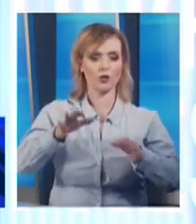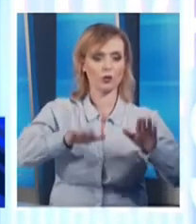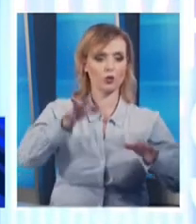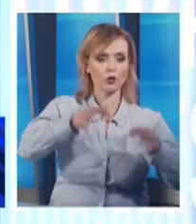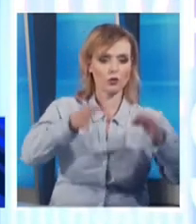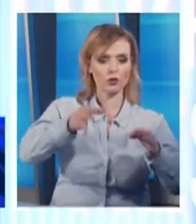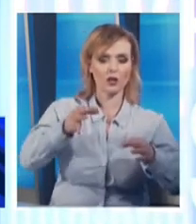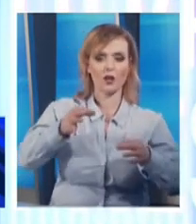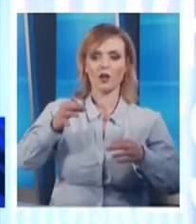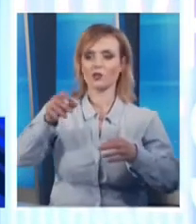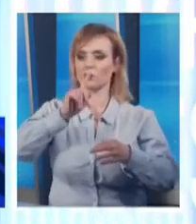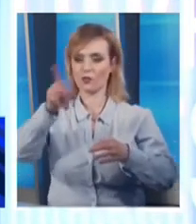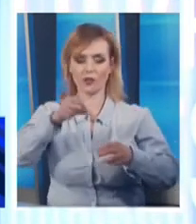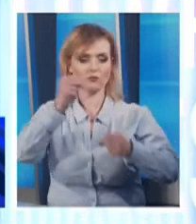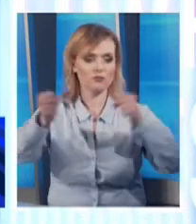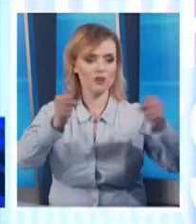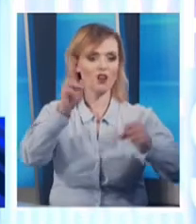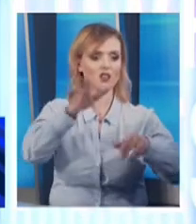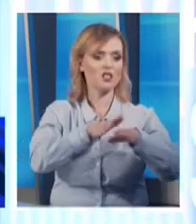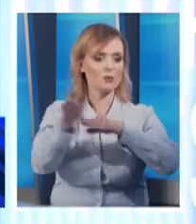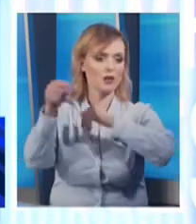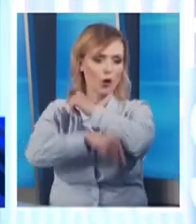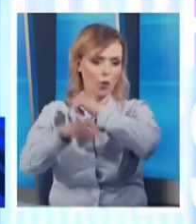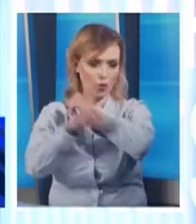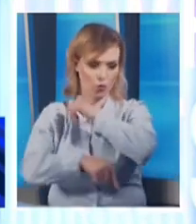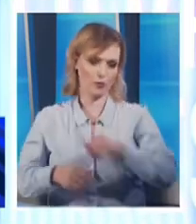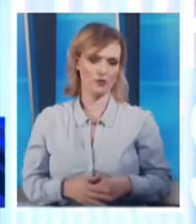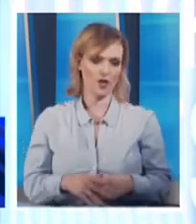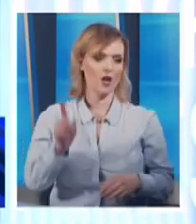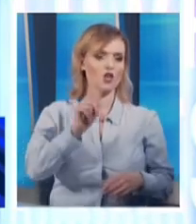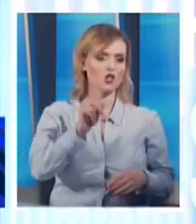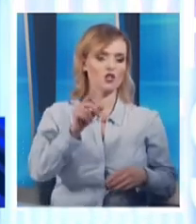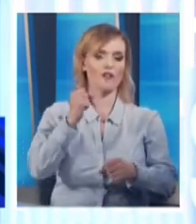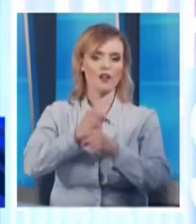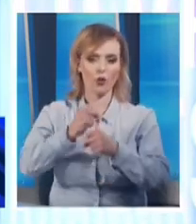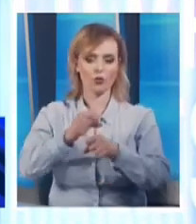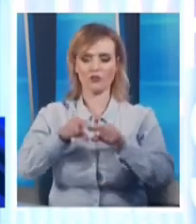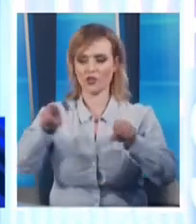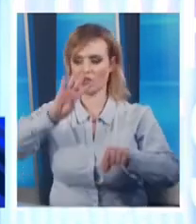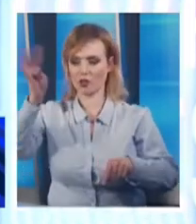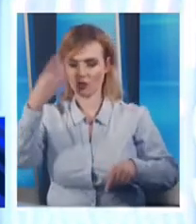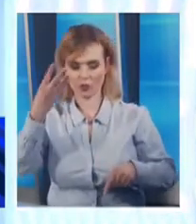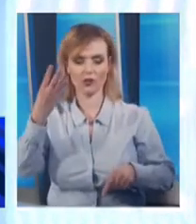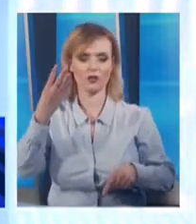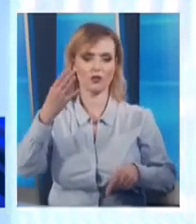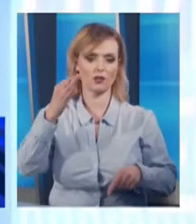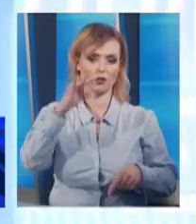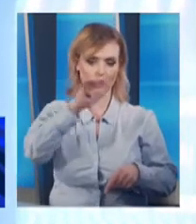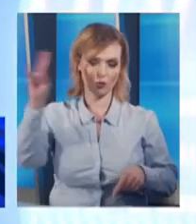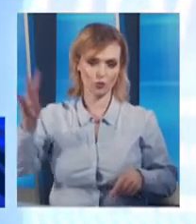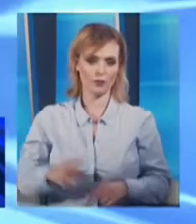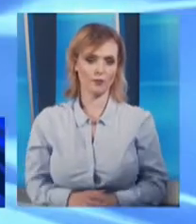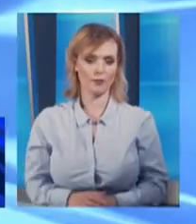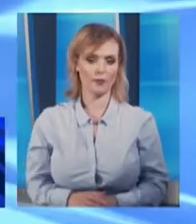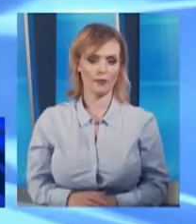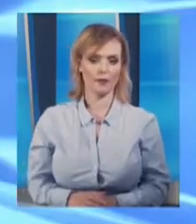judecători compromiși și corupți. Ceea ce face, din păcate, a făcut timp de patru ani de zile, și Dodon. Și